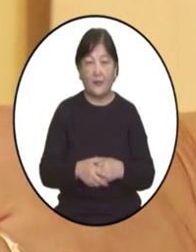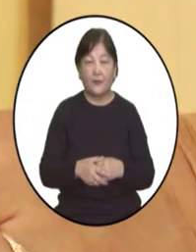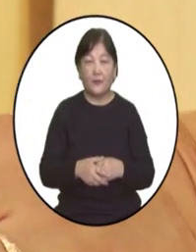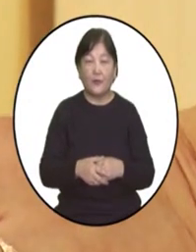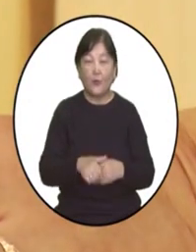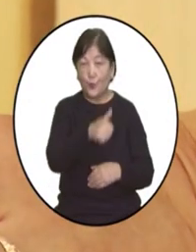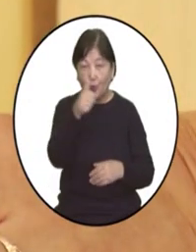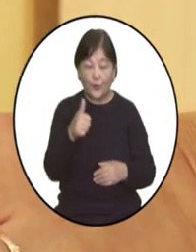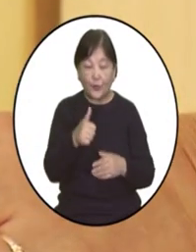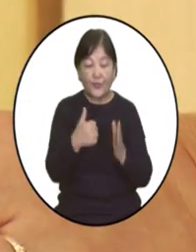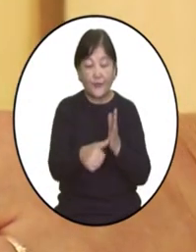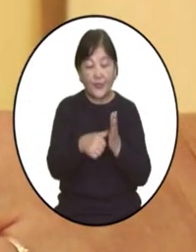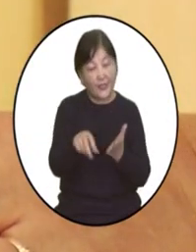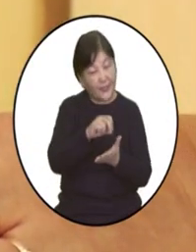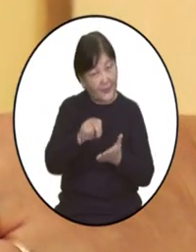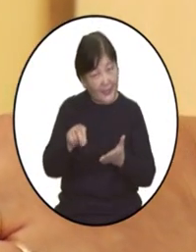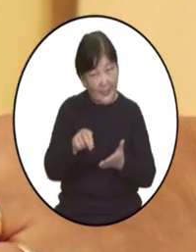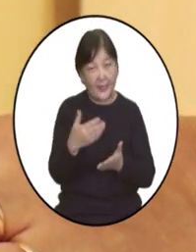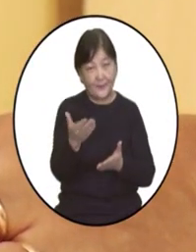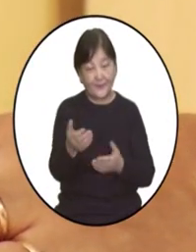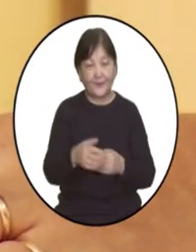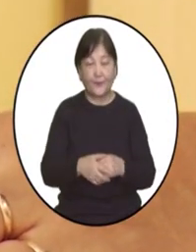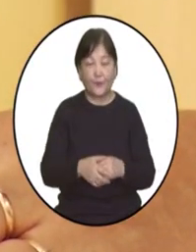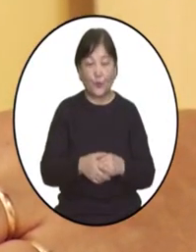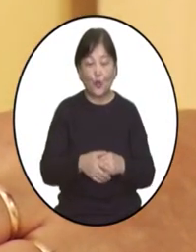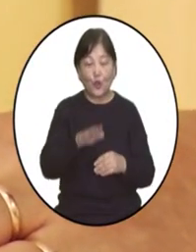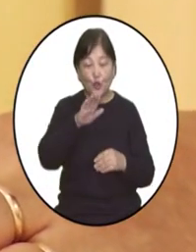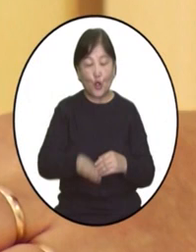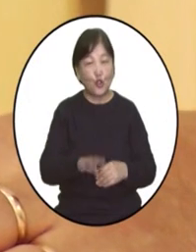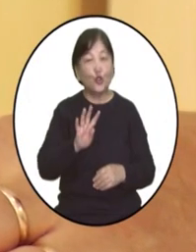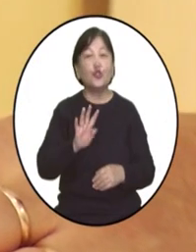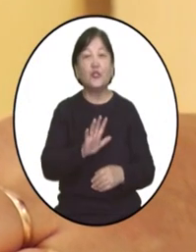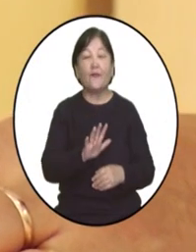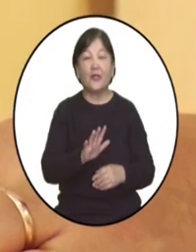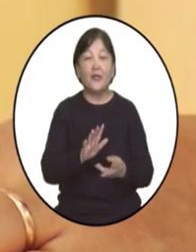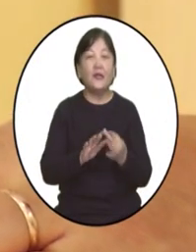За бүгдээрээ тэмдэглэе шүү дэвтэртээ. За доошо 45 дээр.